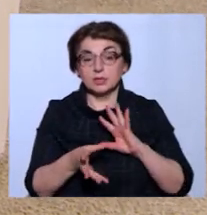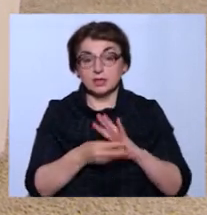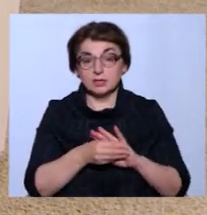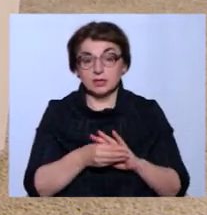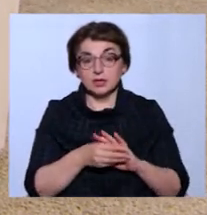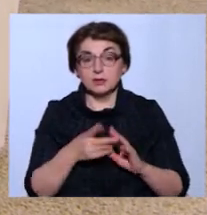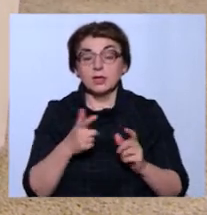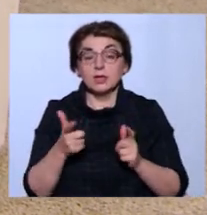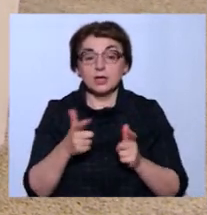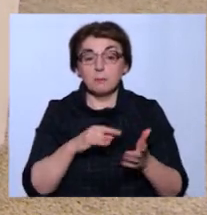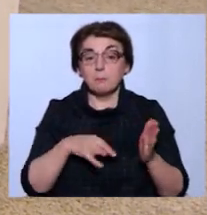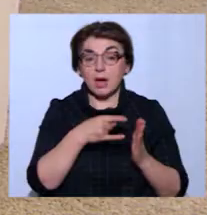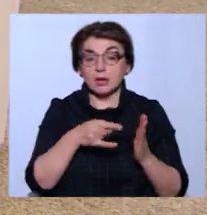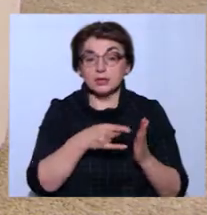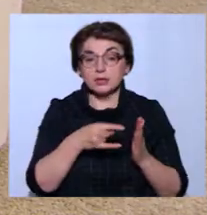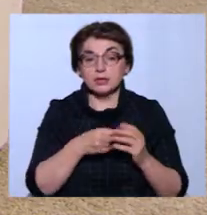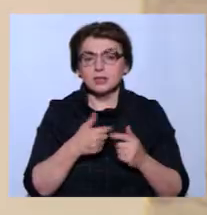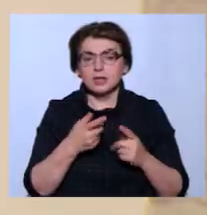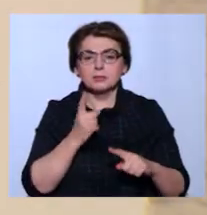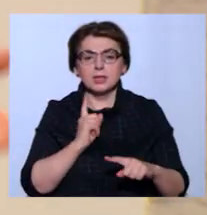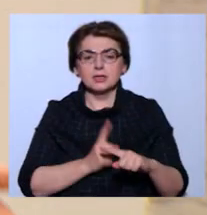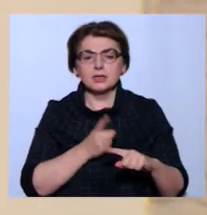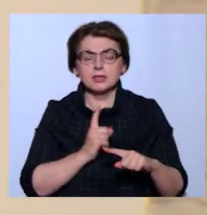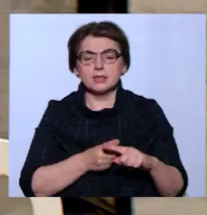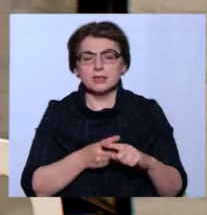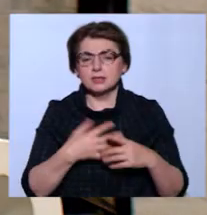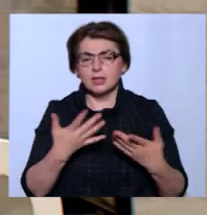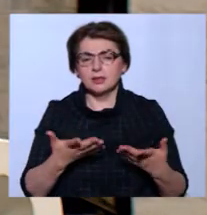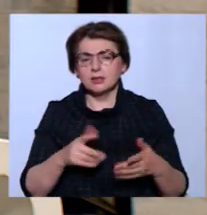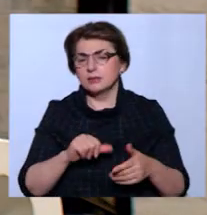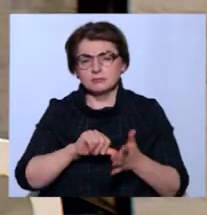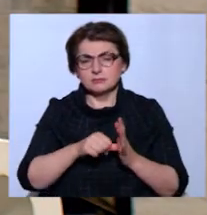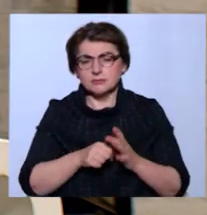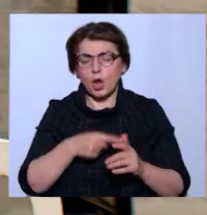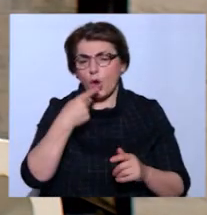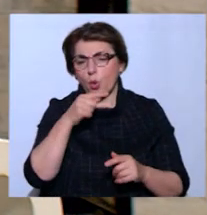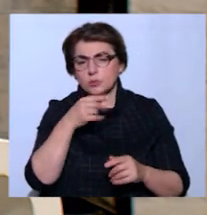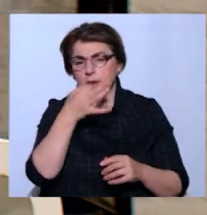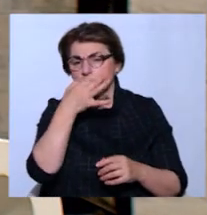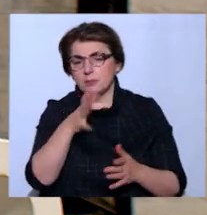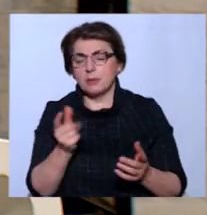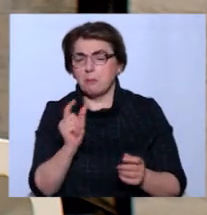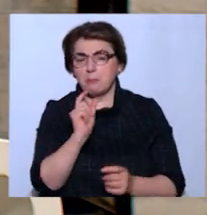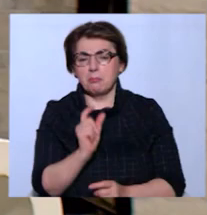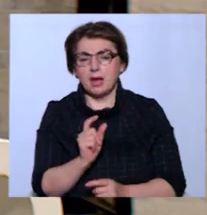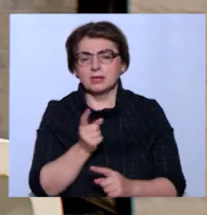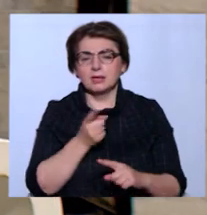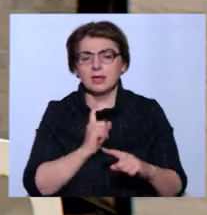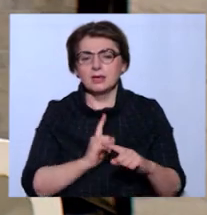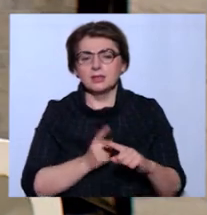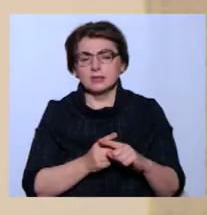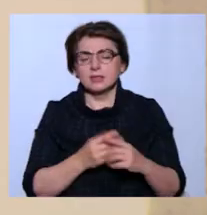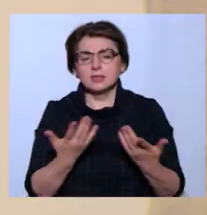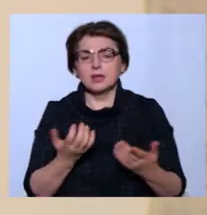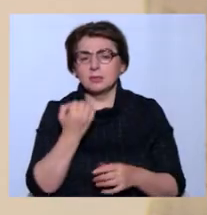მაშინ მოიმარჯვეთ მაგნიტი და რაიმე რკინის საგანი, ვთქვათ სარჭი ან ლურსმანი, ნებისმიერი პატარა რკინის